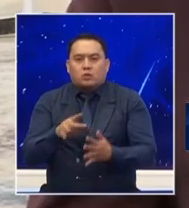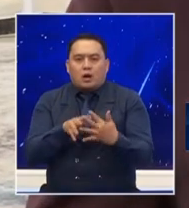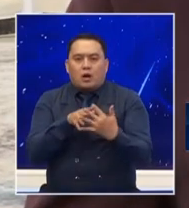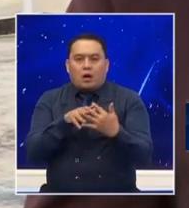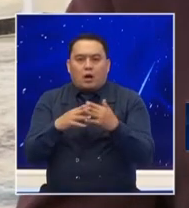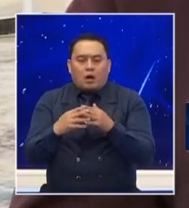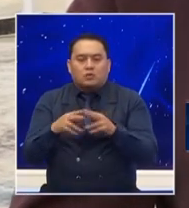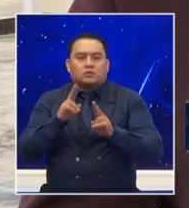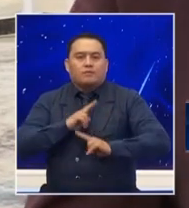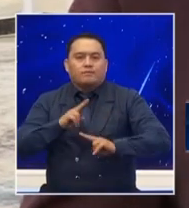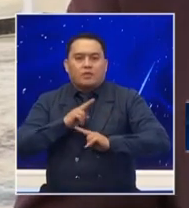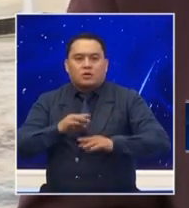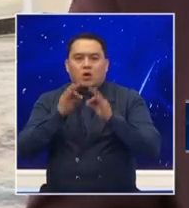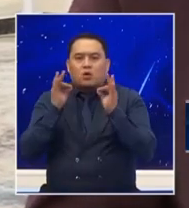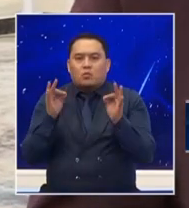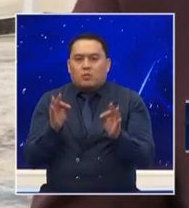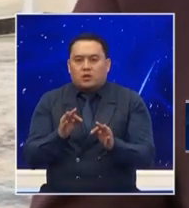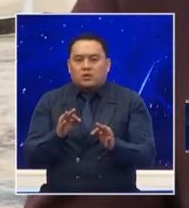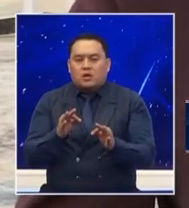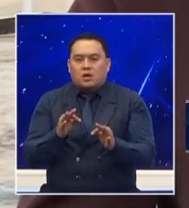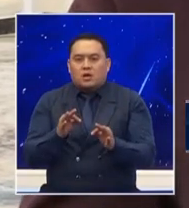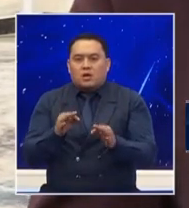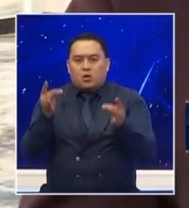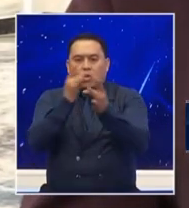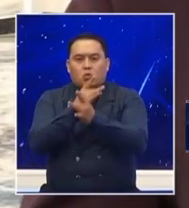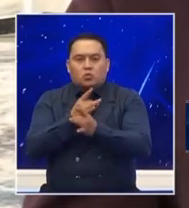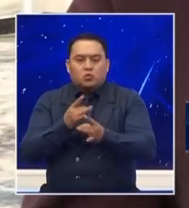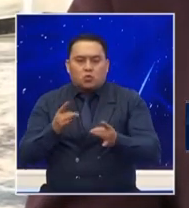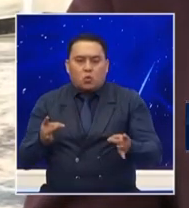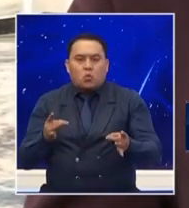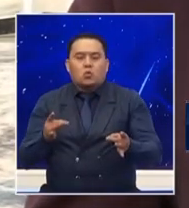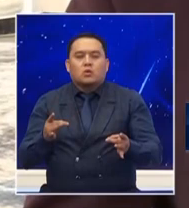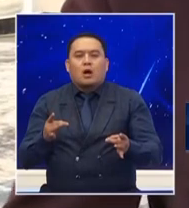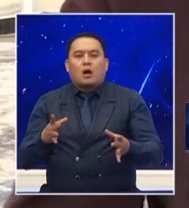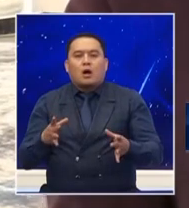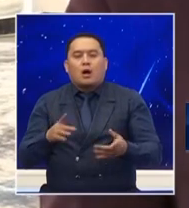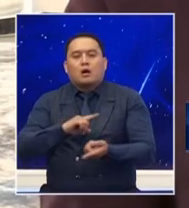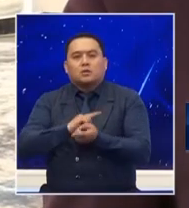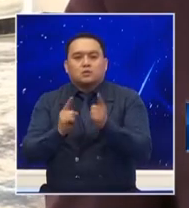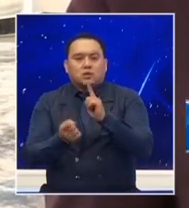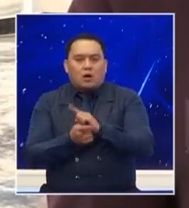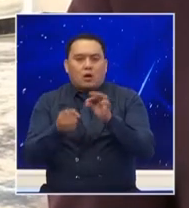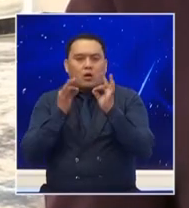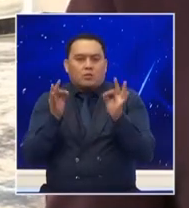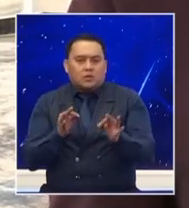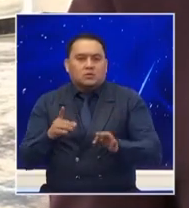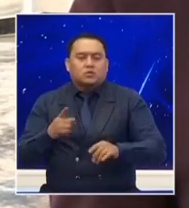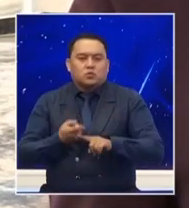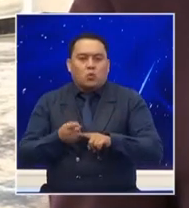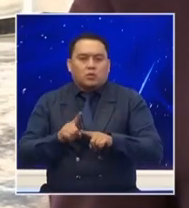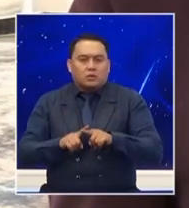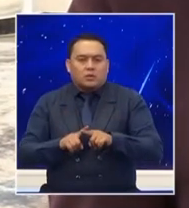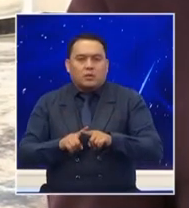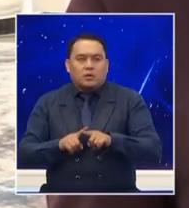ауыл аралық қарым-қатынас, тәжірибен мәдени саласындағы іс тәжірибемен алмасу. Ең соның сыртындағы